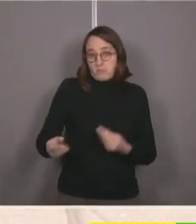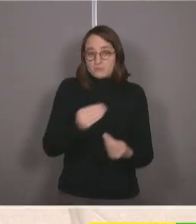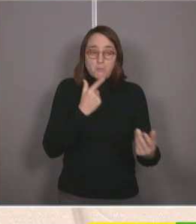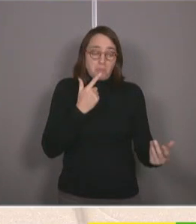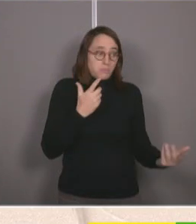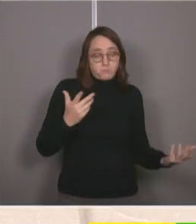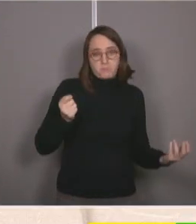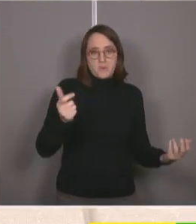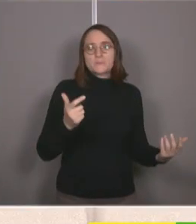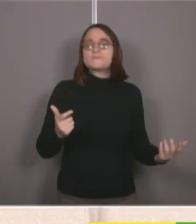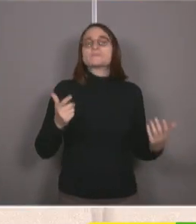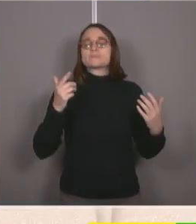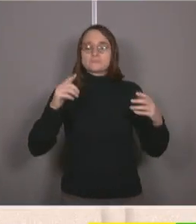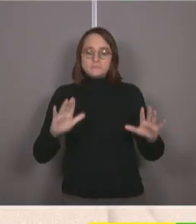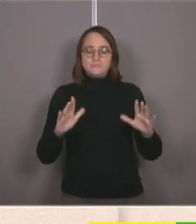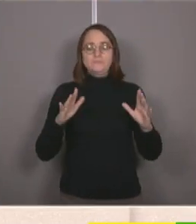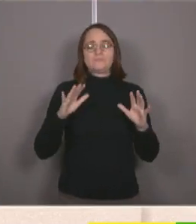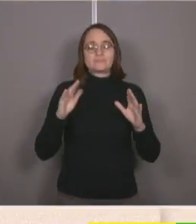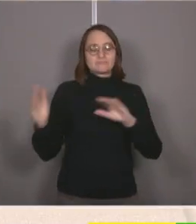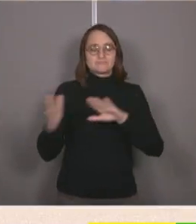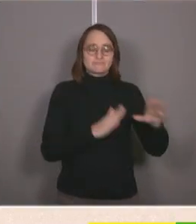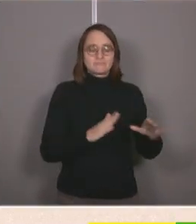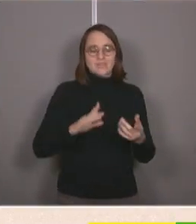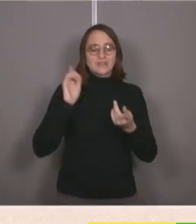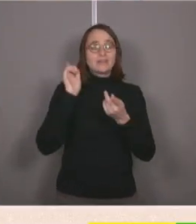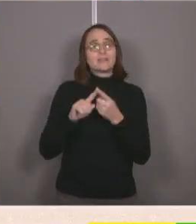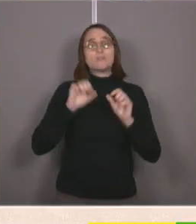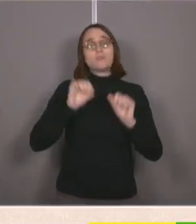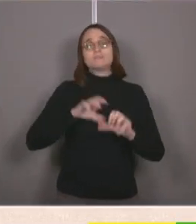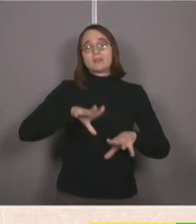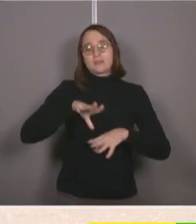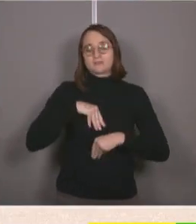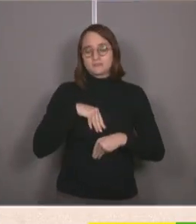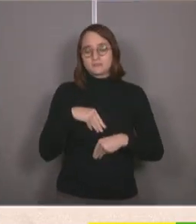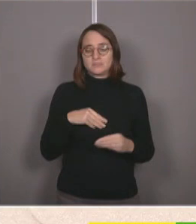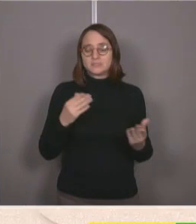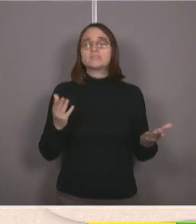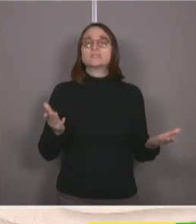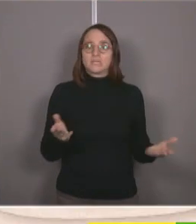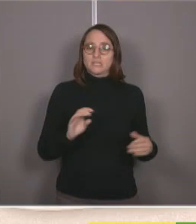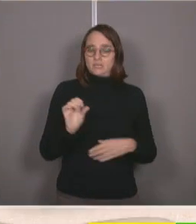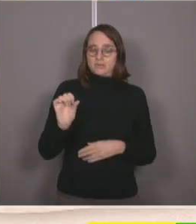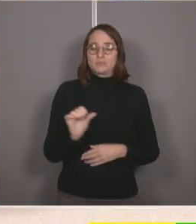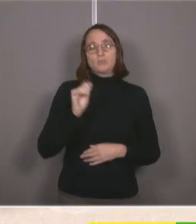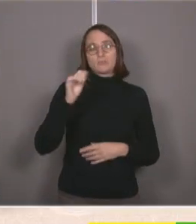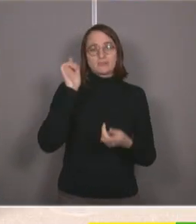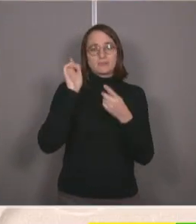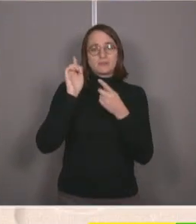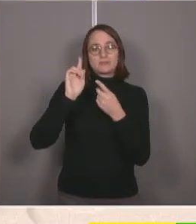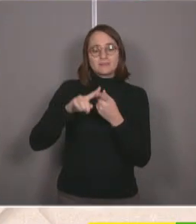presse, la partie sur l'acceptabilité est d'abord une question sur l'efficacité